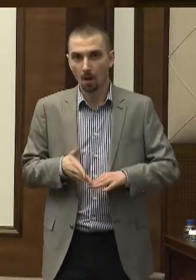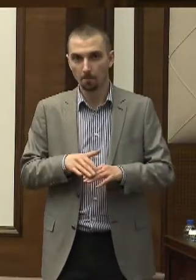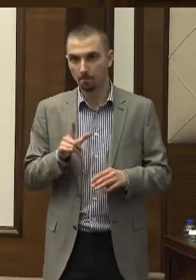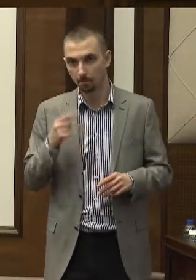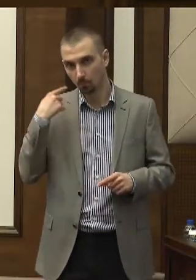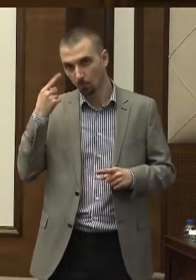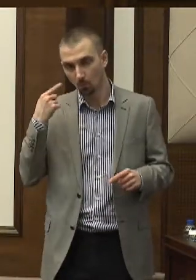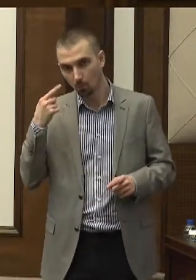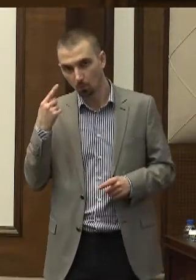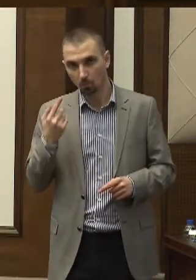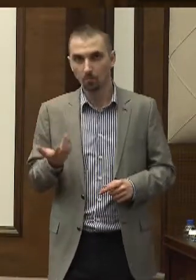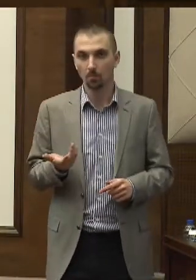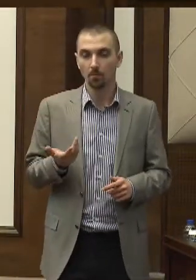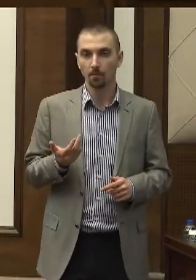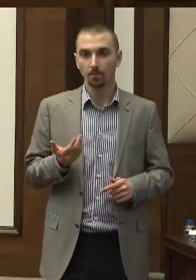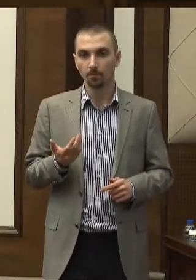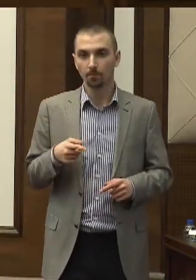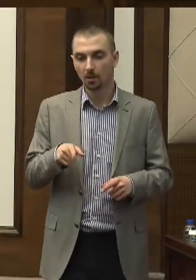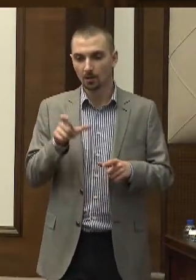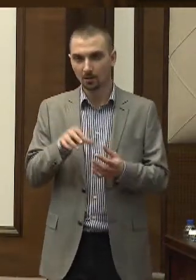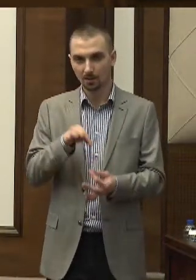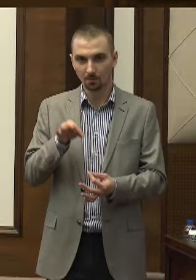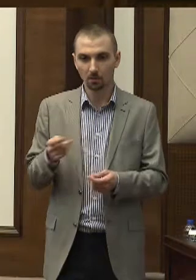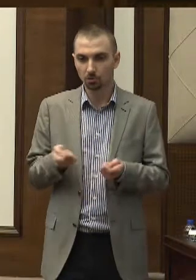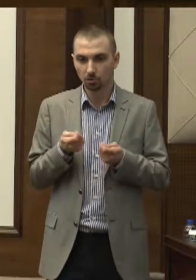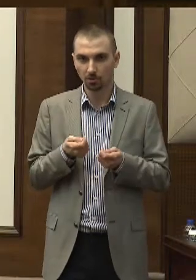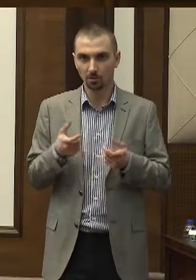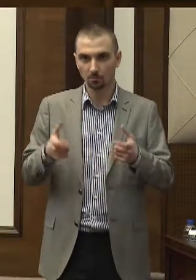de vatandaşımızın iş yerlerinin